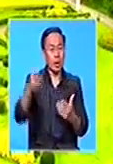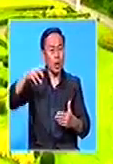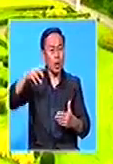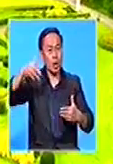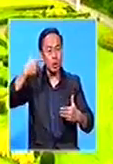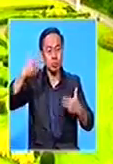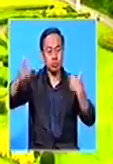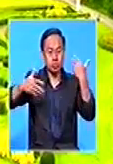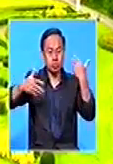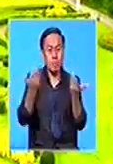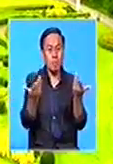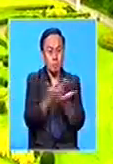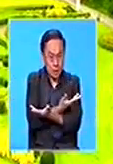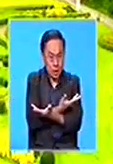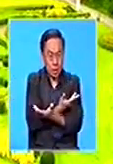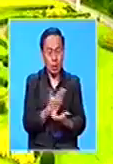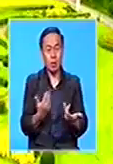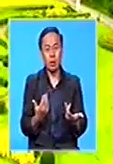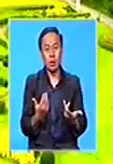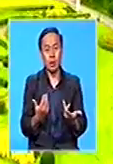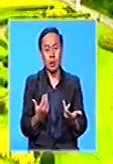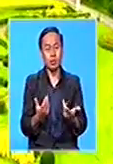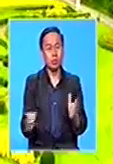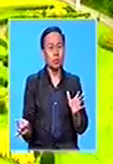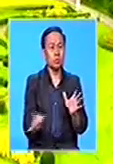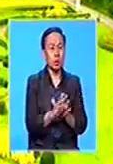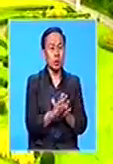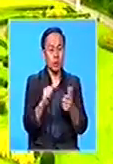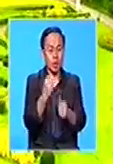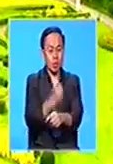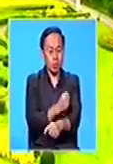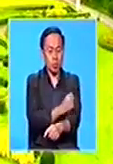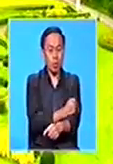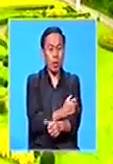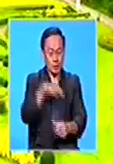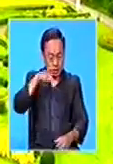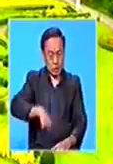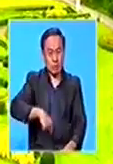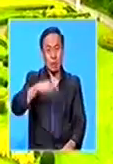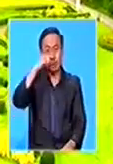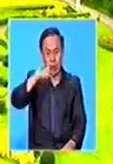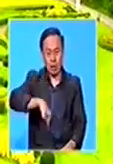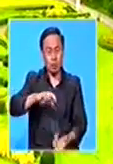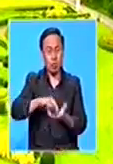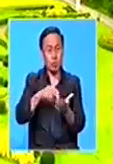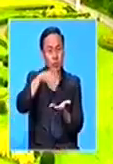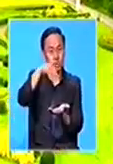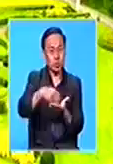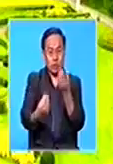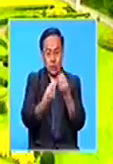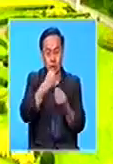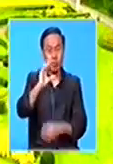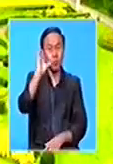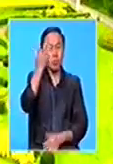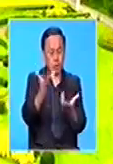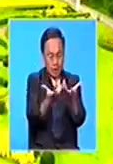แปลงนะปัญหาต่อไปก็คือเรื่องขาดแคลนแหล่งอาหารของโลกอ่ะเราก็น่าจะสำรองเหล่านี้ไว้เตรียม